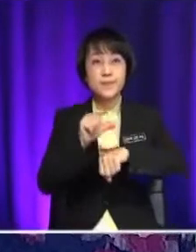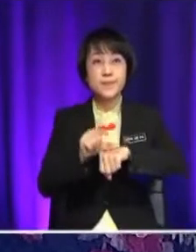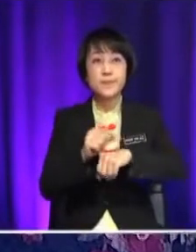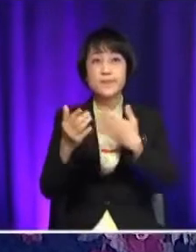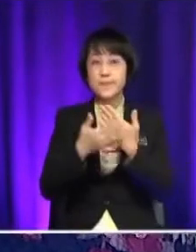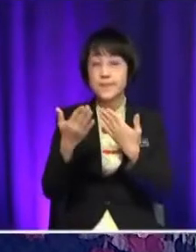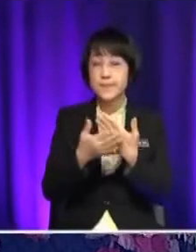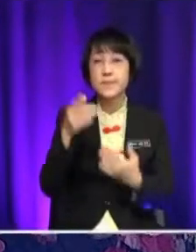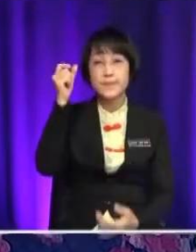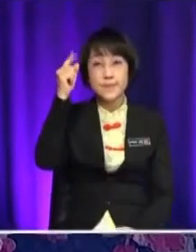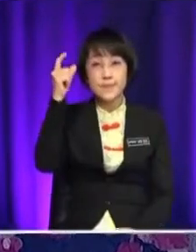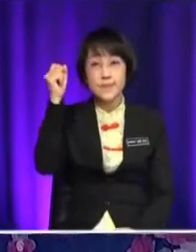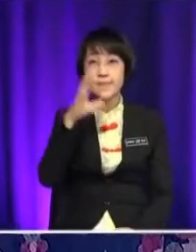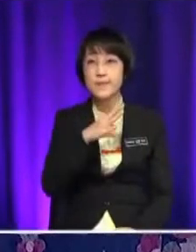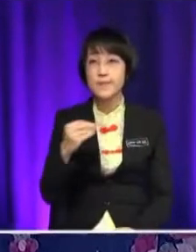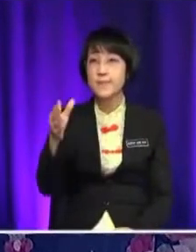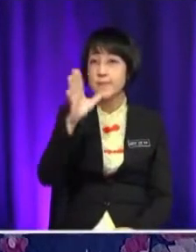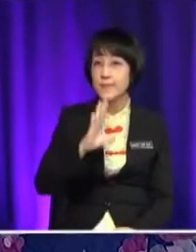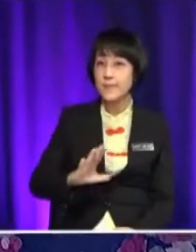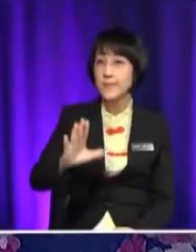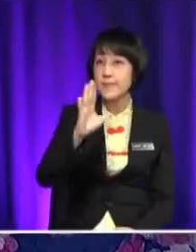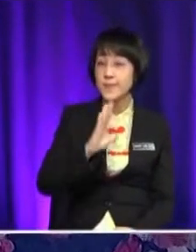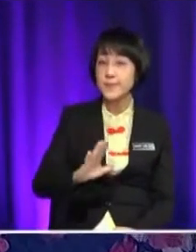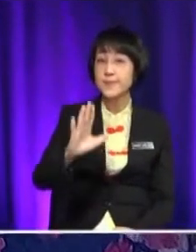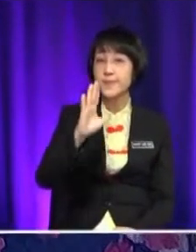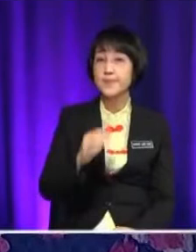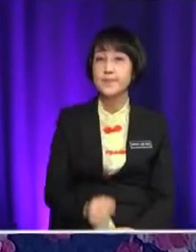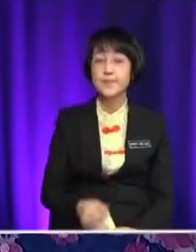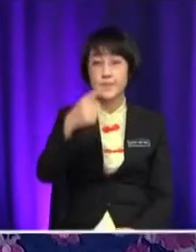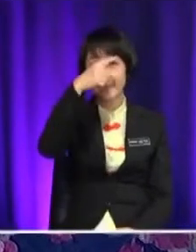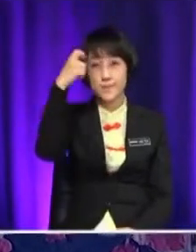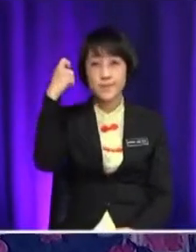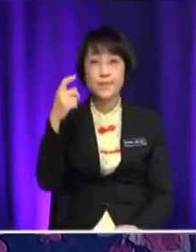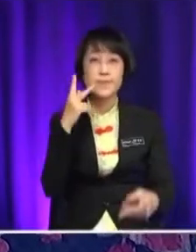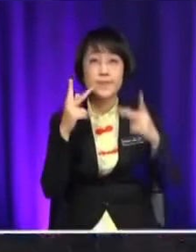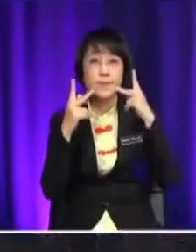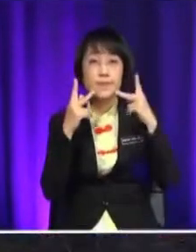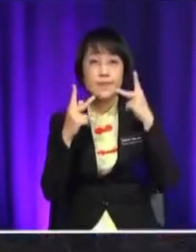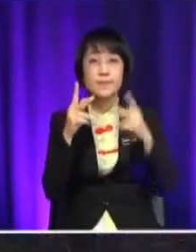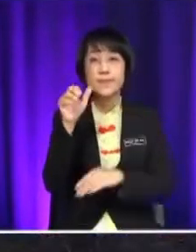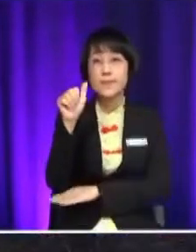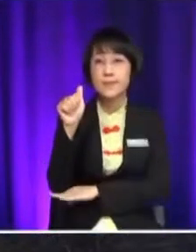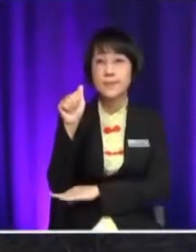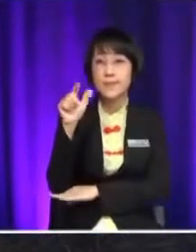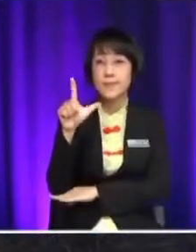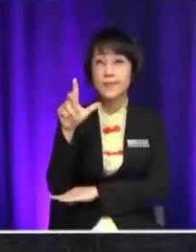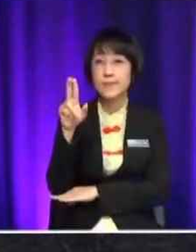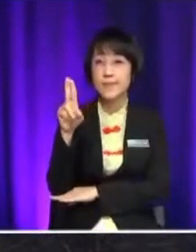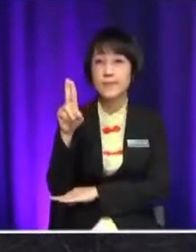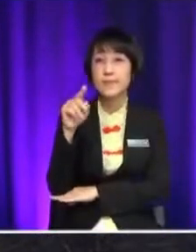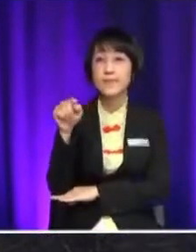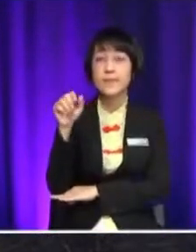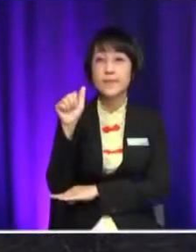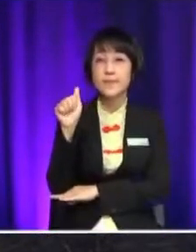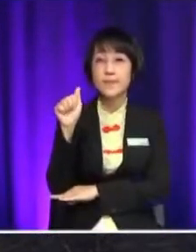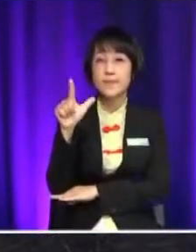formal sebenarnya. Sebab apa dikatakan formal? Kerana kita ada kata alu-aluan. Okey. Kan bila ada